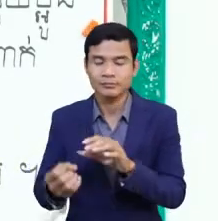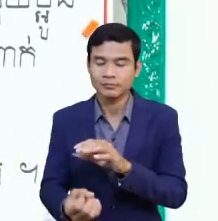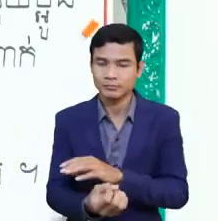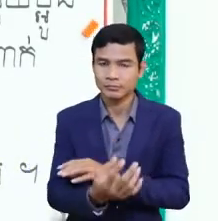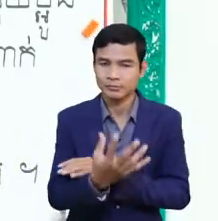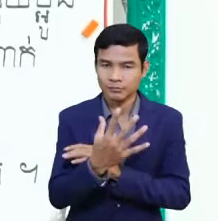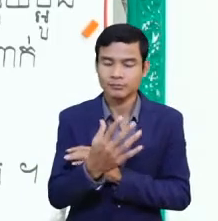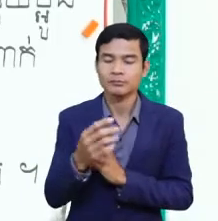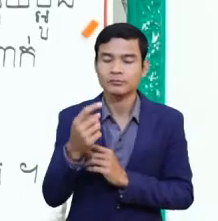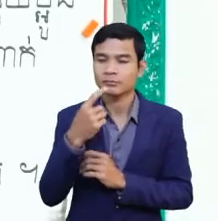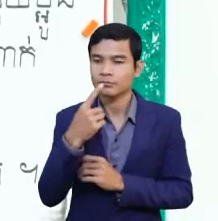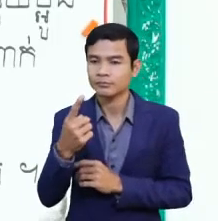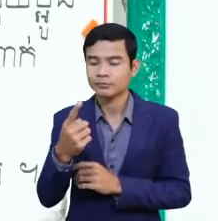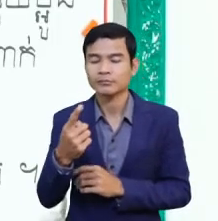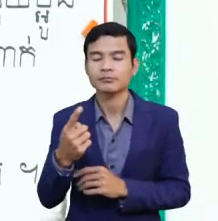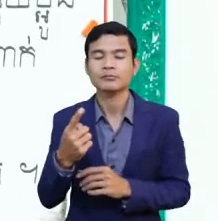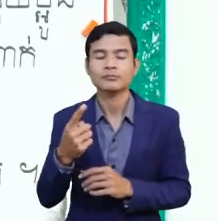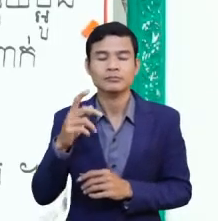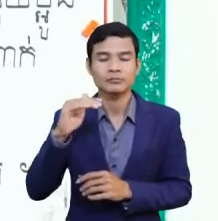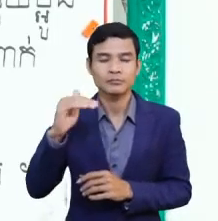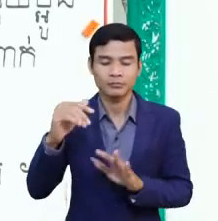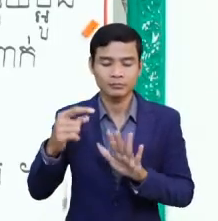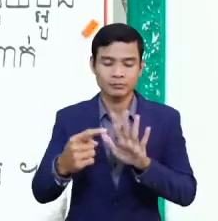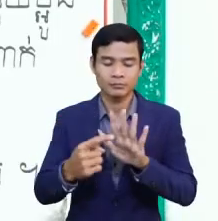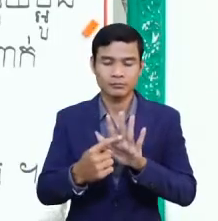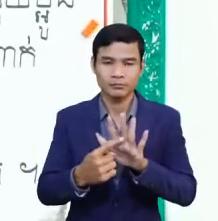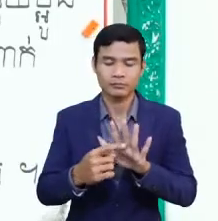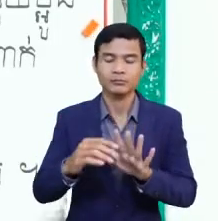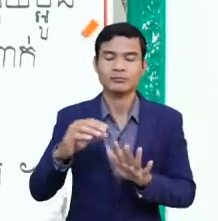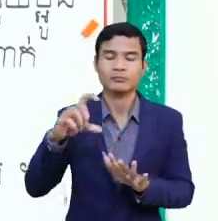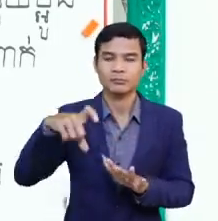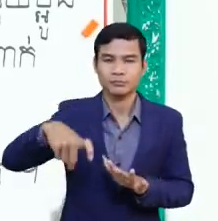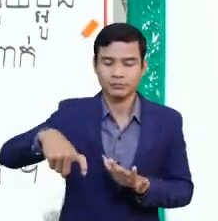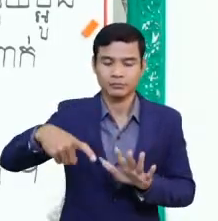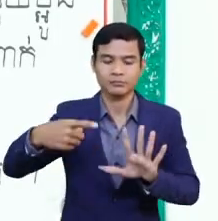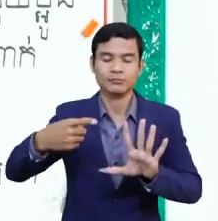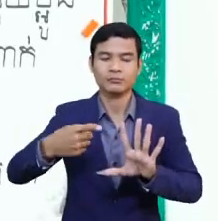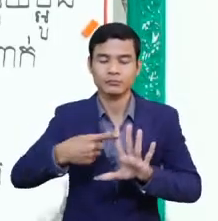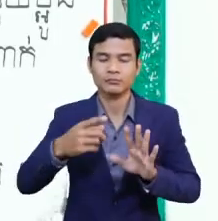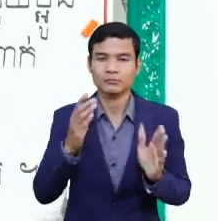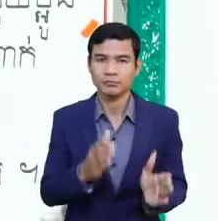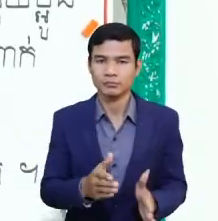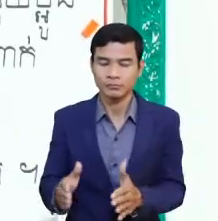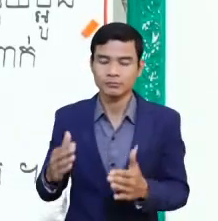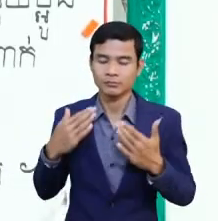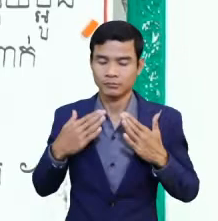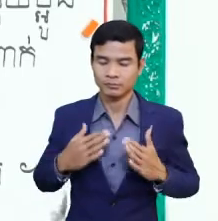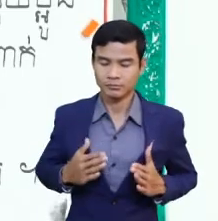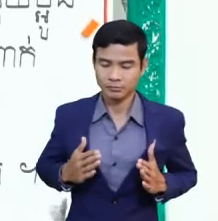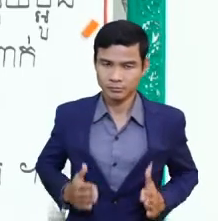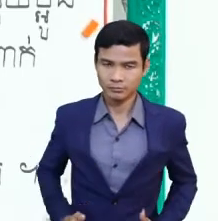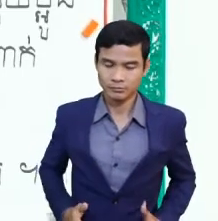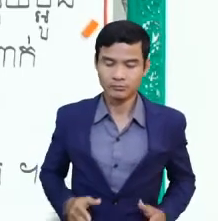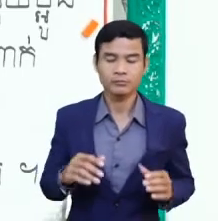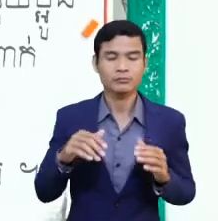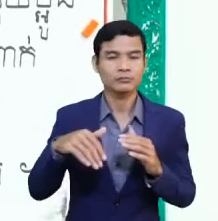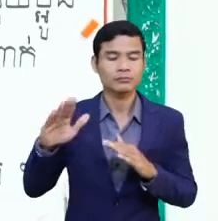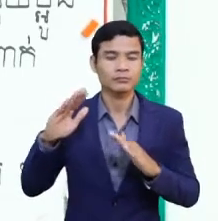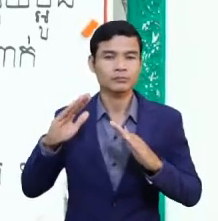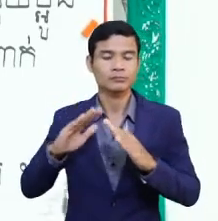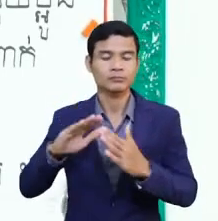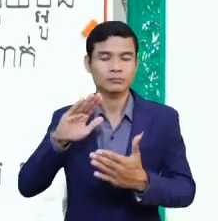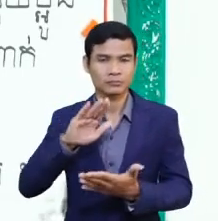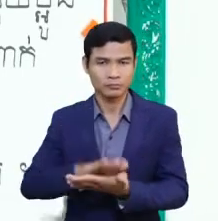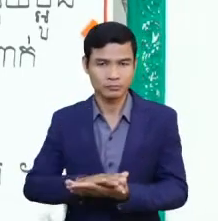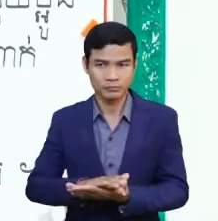quán pram sổ phí aoi riệp chấm khluôn tơ xa là